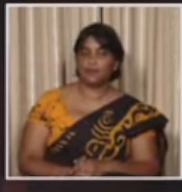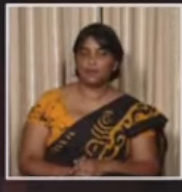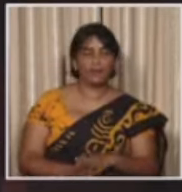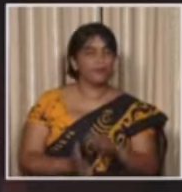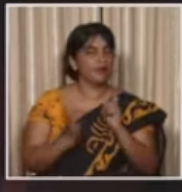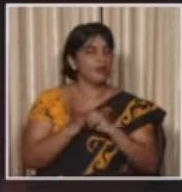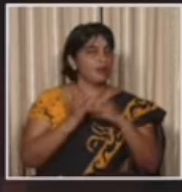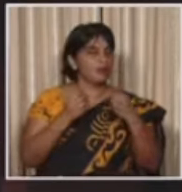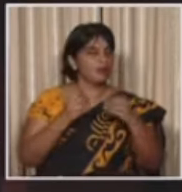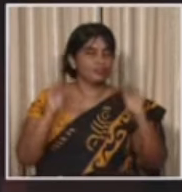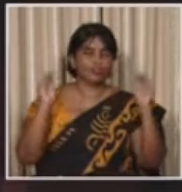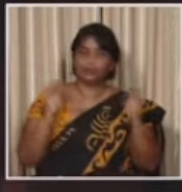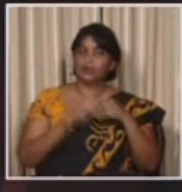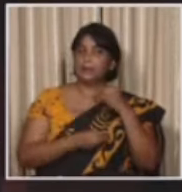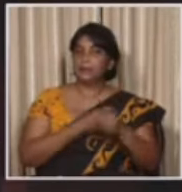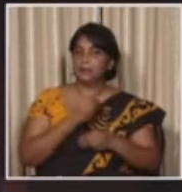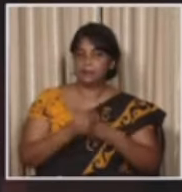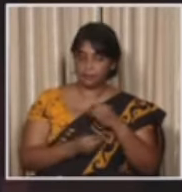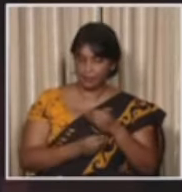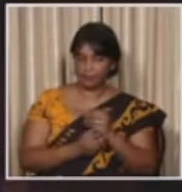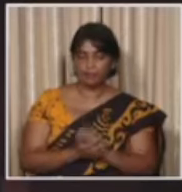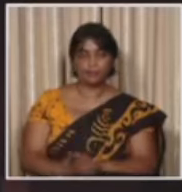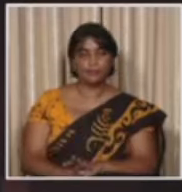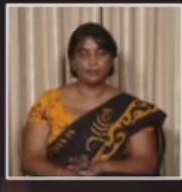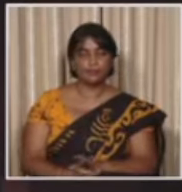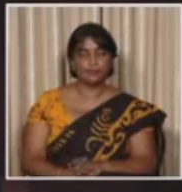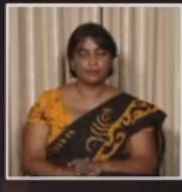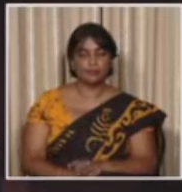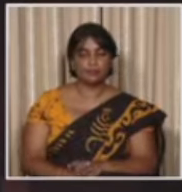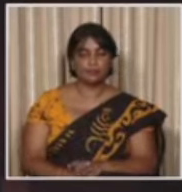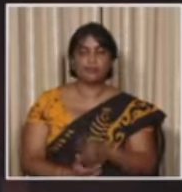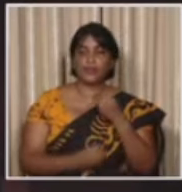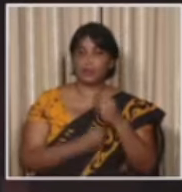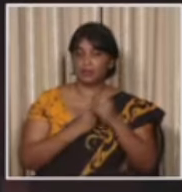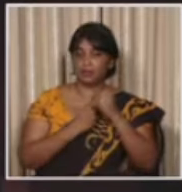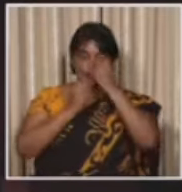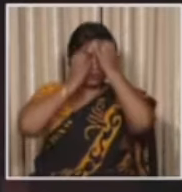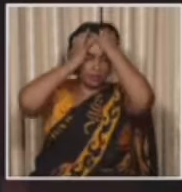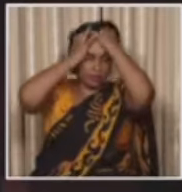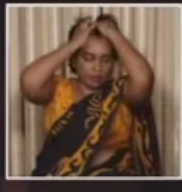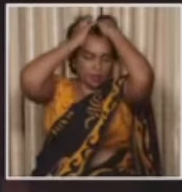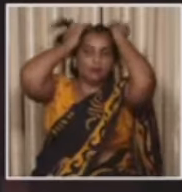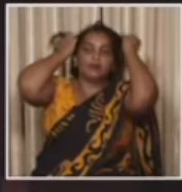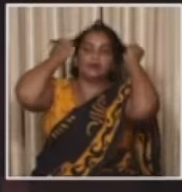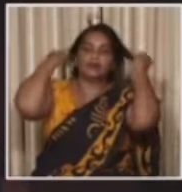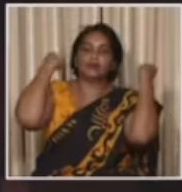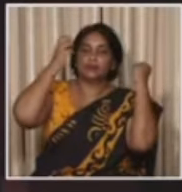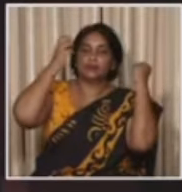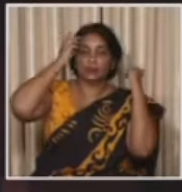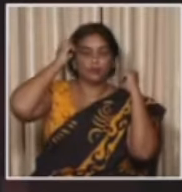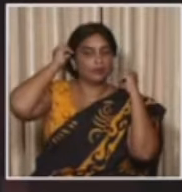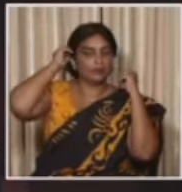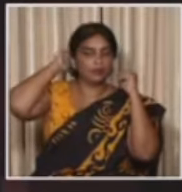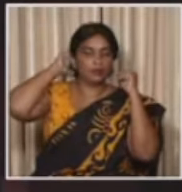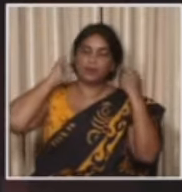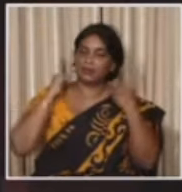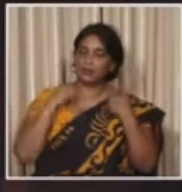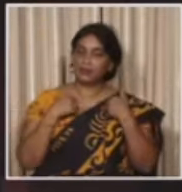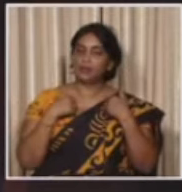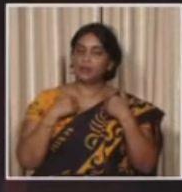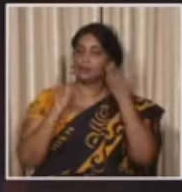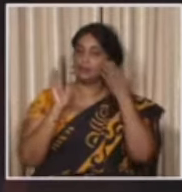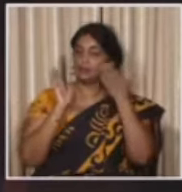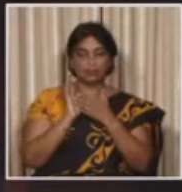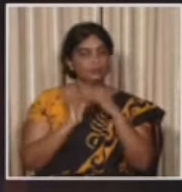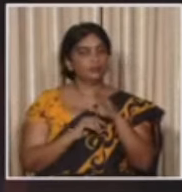ශුද්‍ර කුඩා හා මධ්‍ය පරිමාණයේ ව්‍යවසායකින් කර්මාන්තකරුවන් සඳහා අපි දියත්